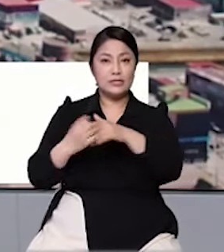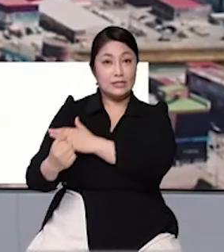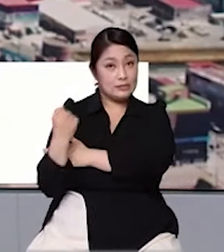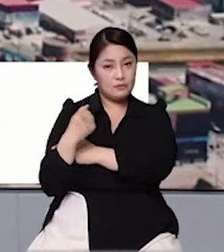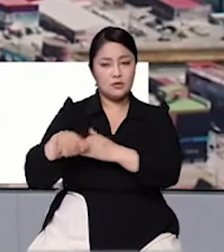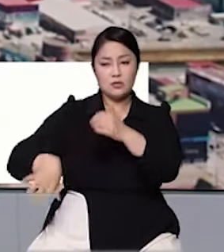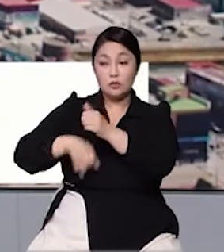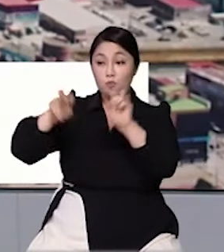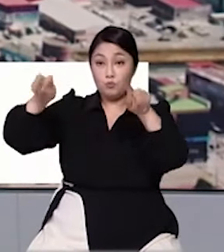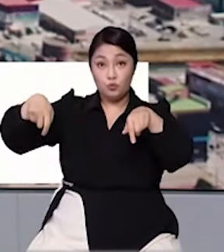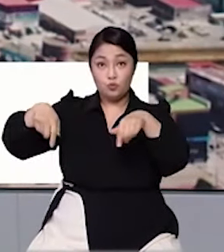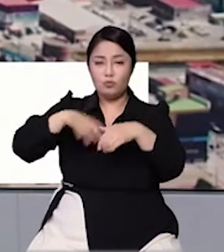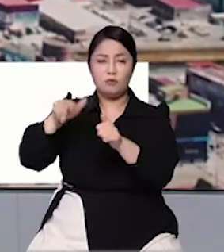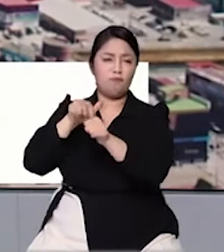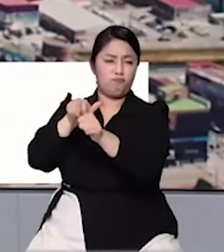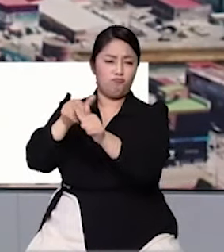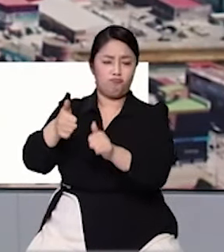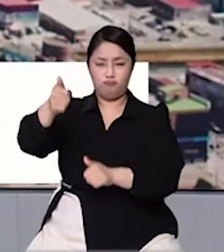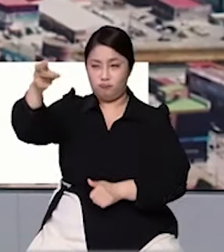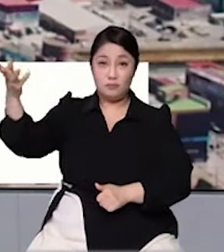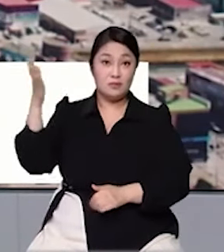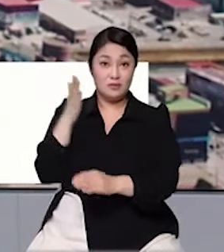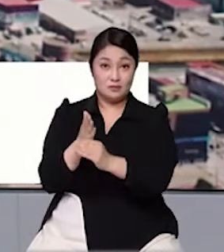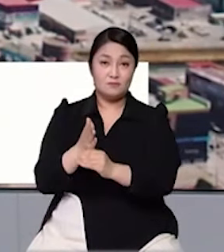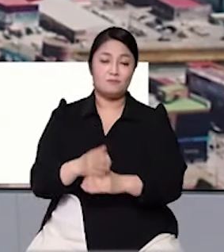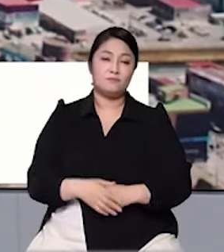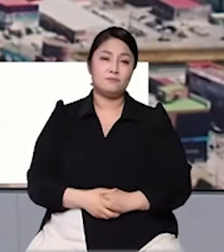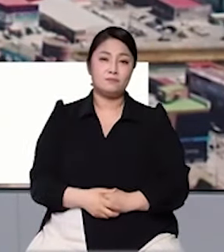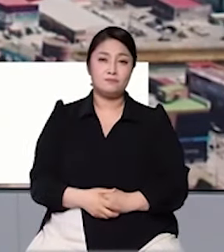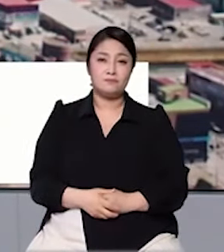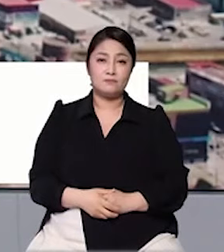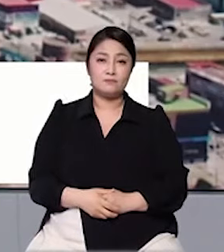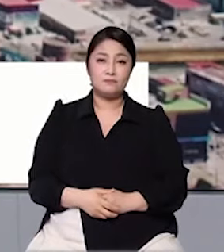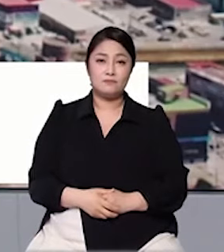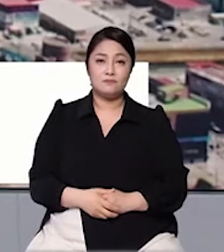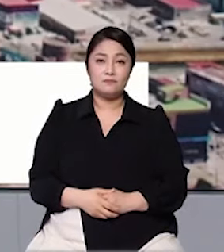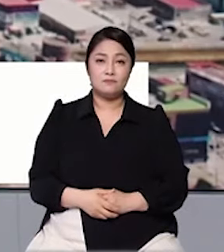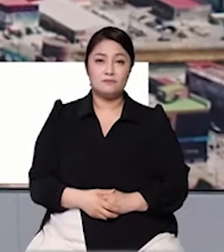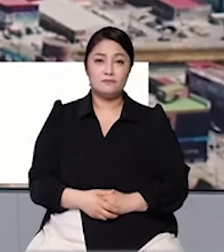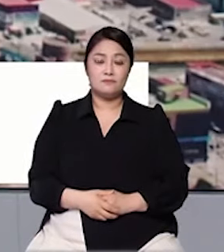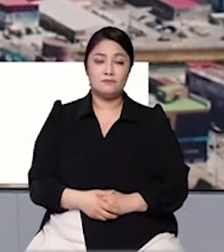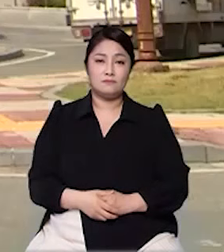힘과 무소속 후보 도 출사표를 던졌습니다 이동근 기자의 보도입니다